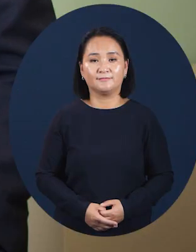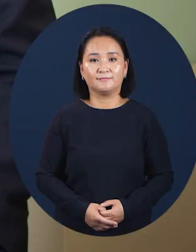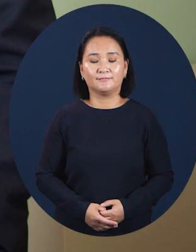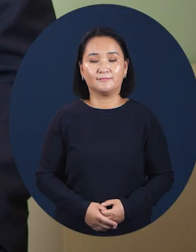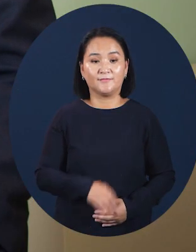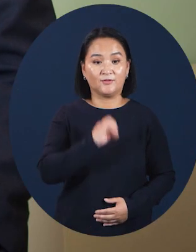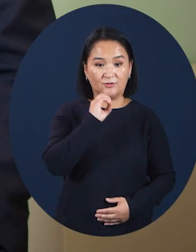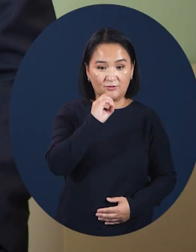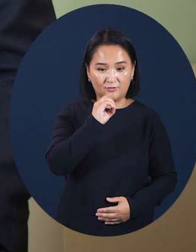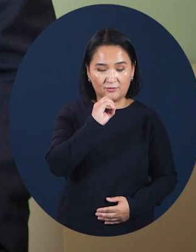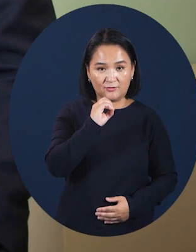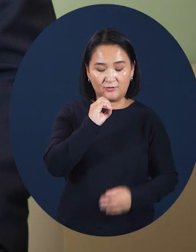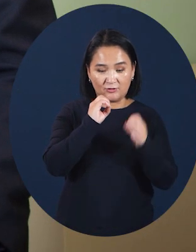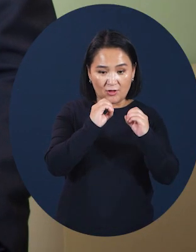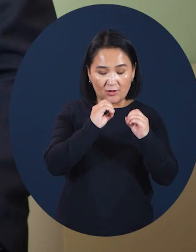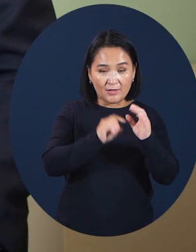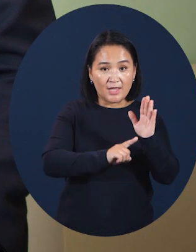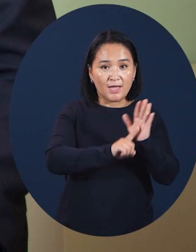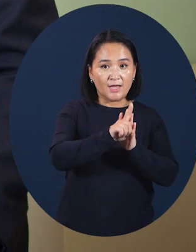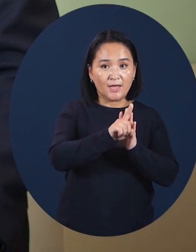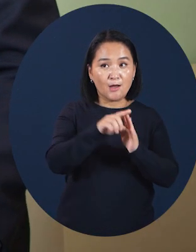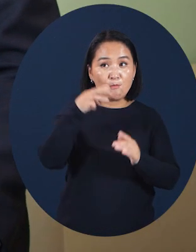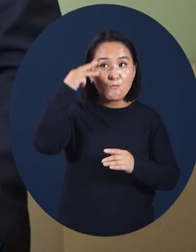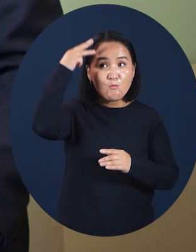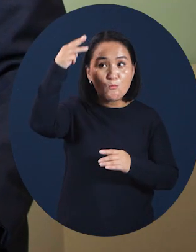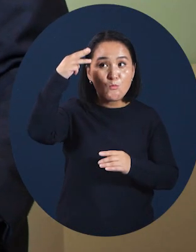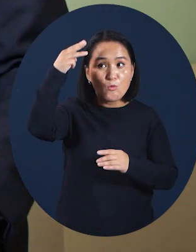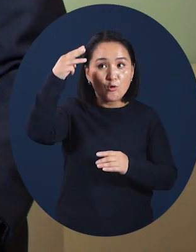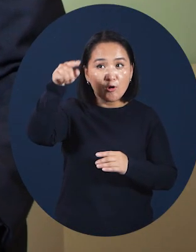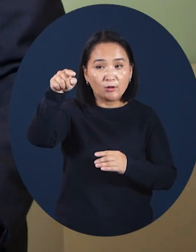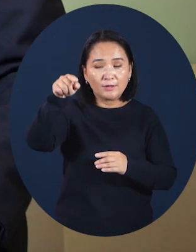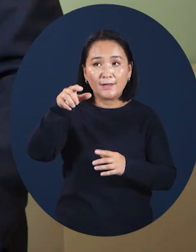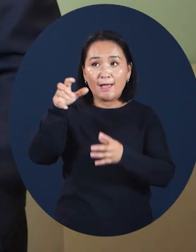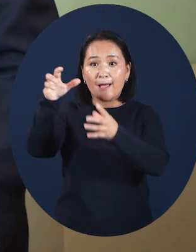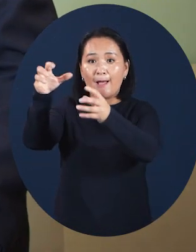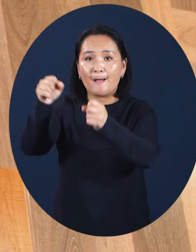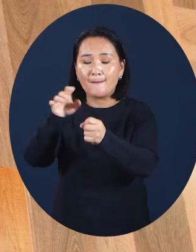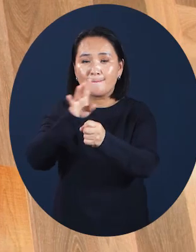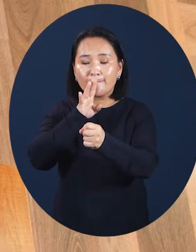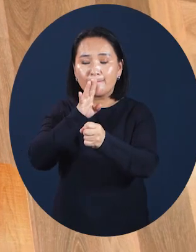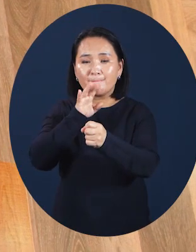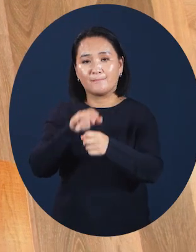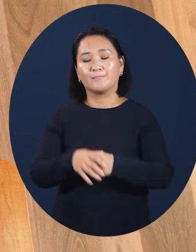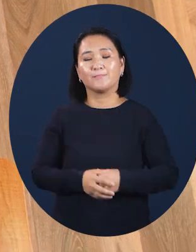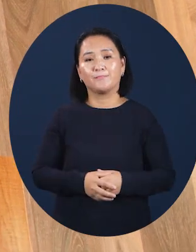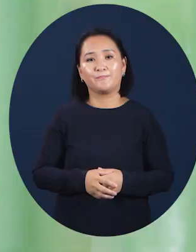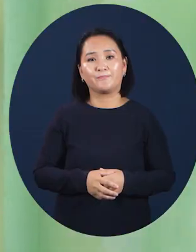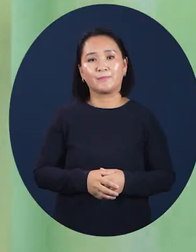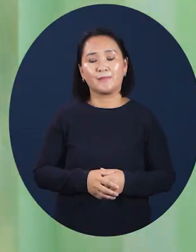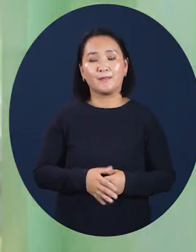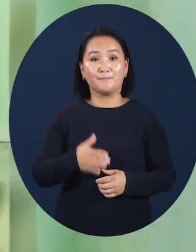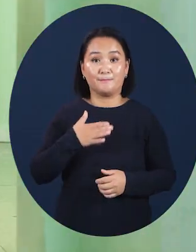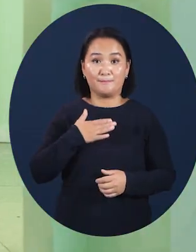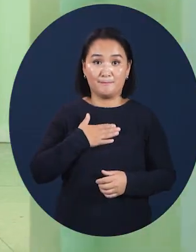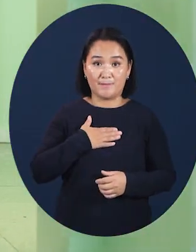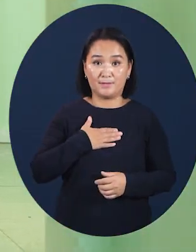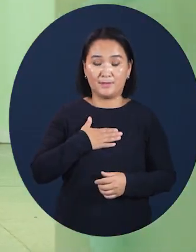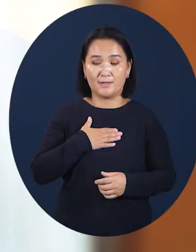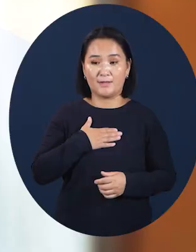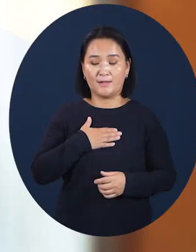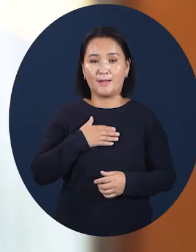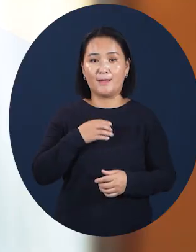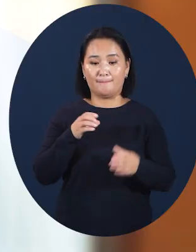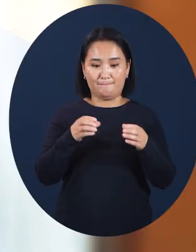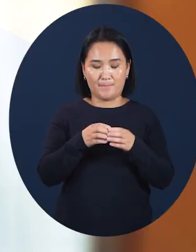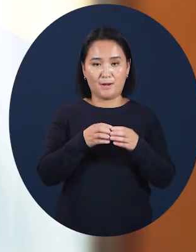Тгээс эхлээд урдаа мөрөөдөлтэй байдгийг мөрөөдөл рүү гээд юмлээд мөрөөдөлтөд хүрэх хандлага бол. Тэгээд манай баг бол